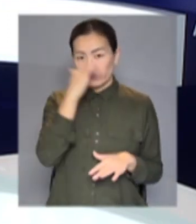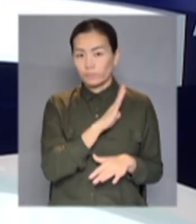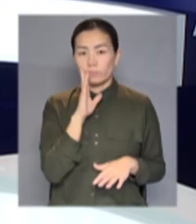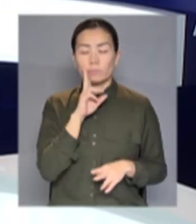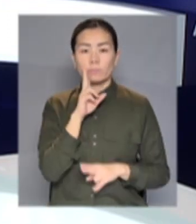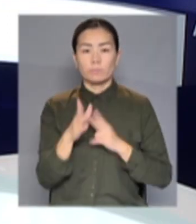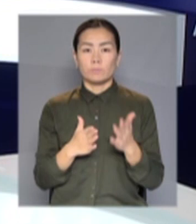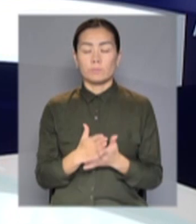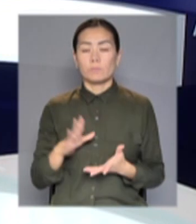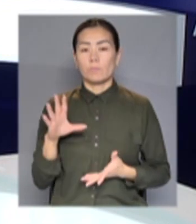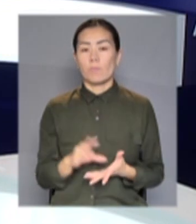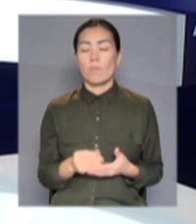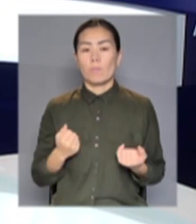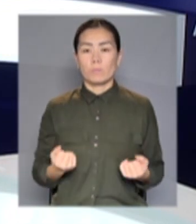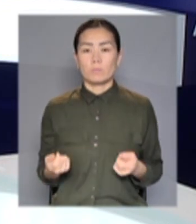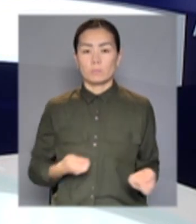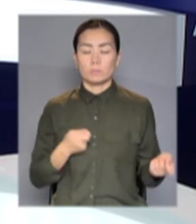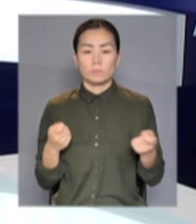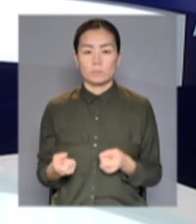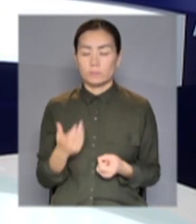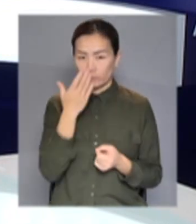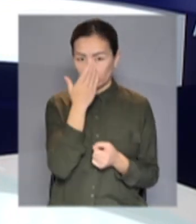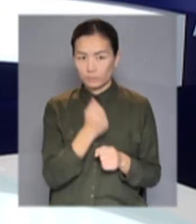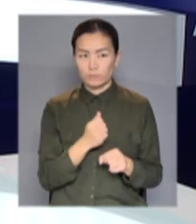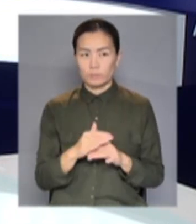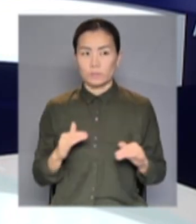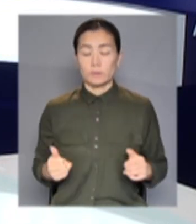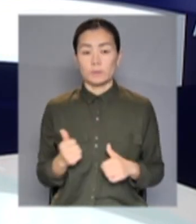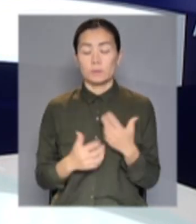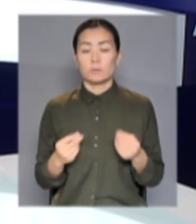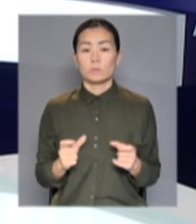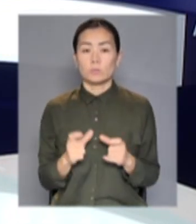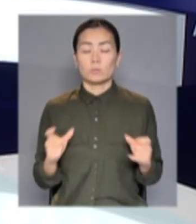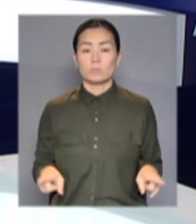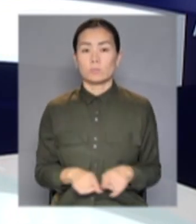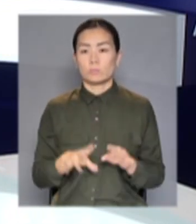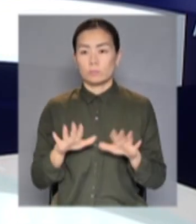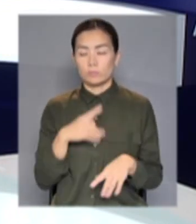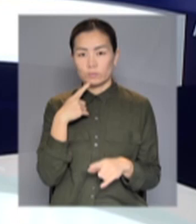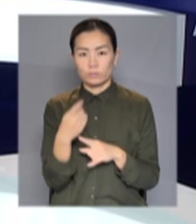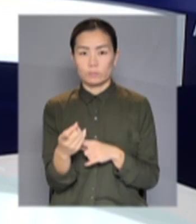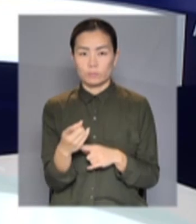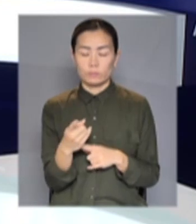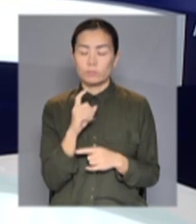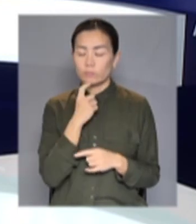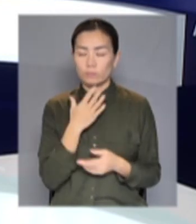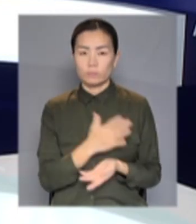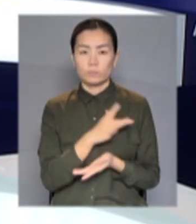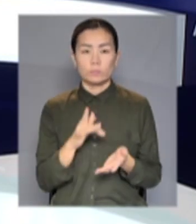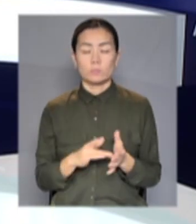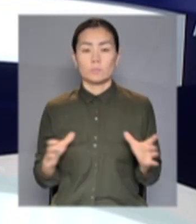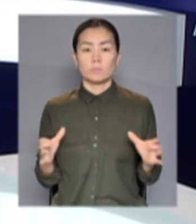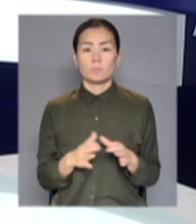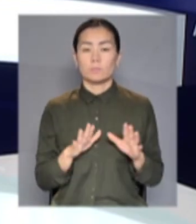выражают недовольство всё потому что перевозить всё потому что перевозить детей каждый день в школу которая находится далеко проблематично в городском